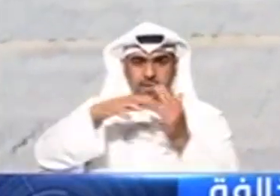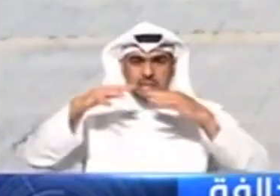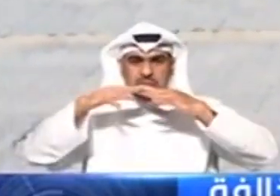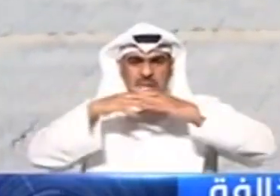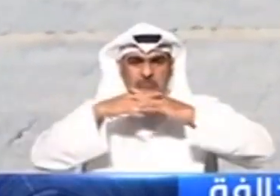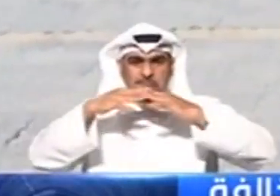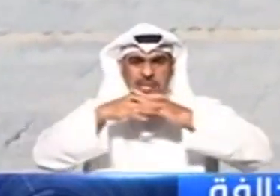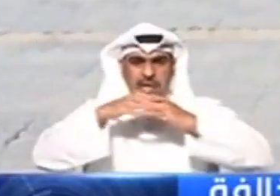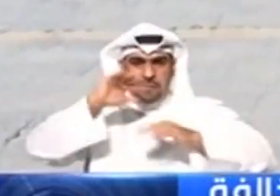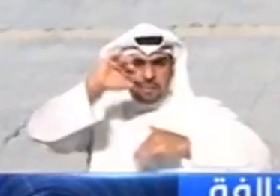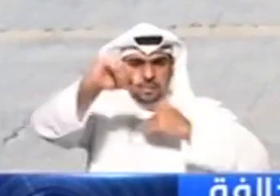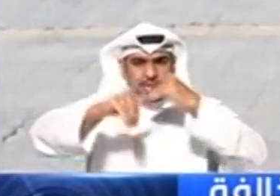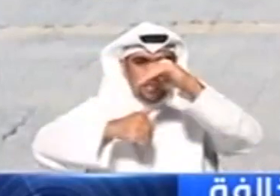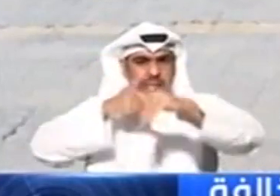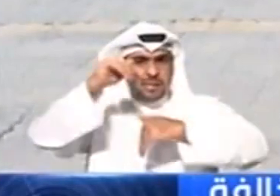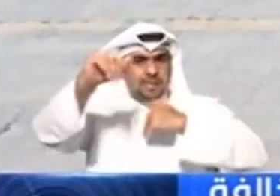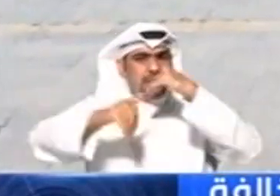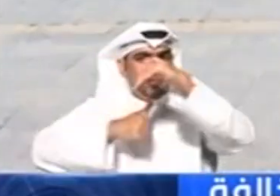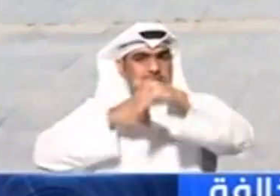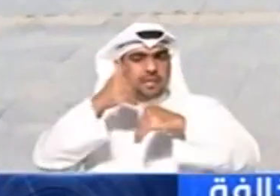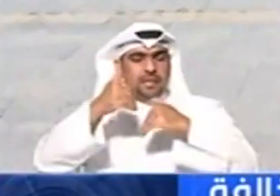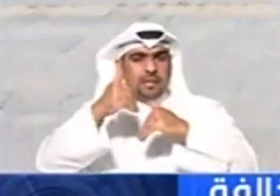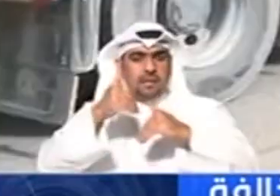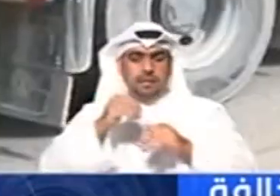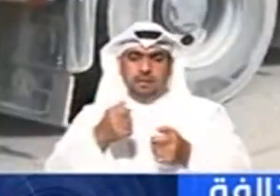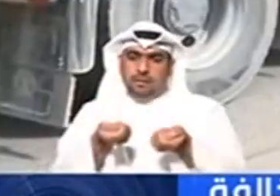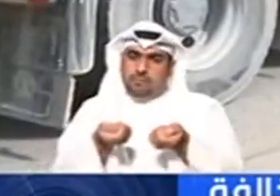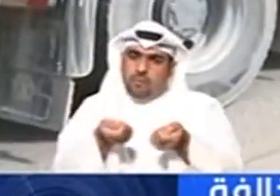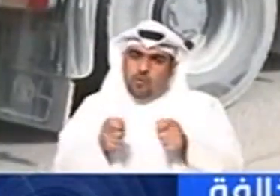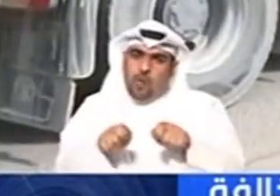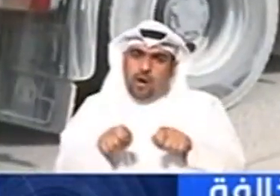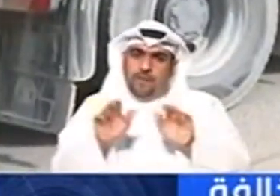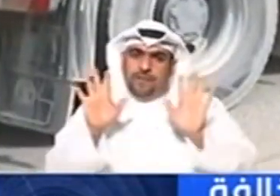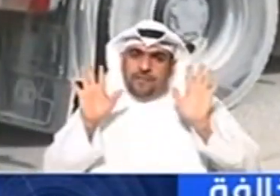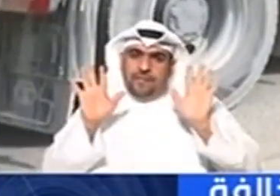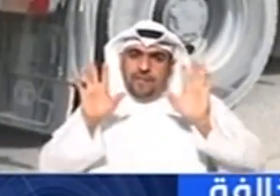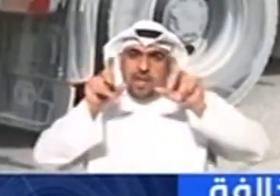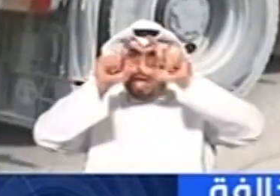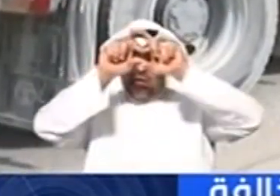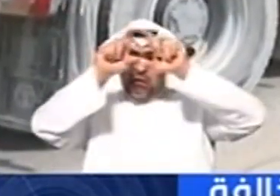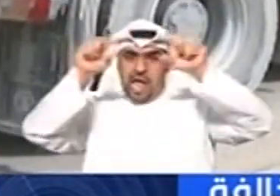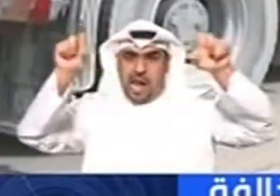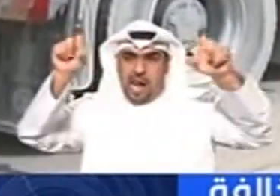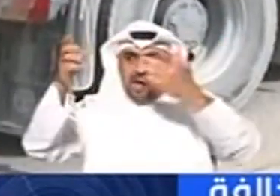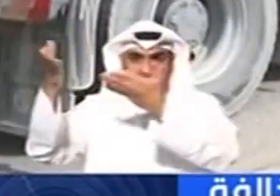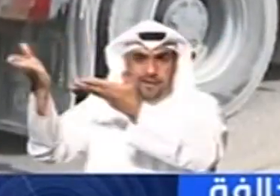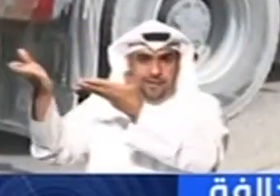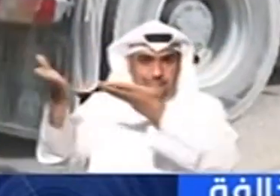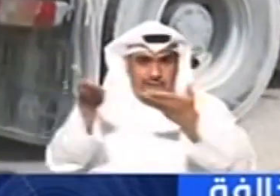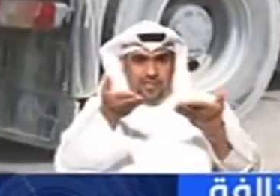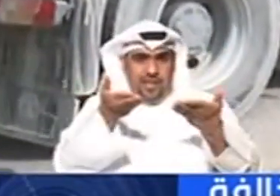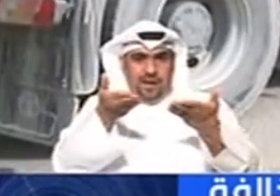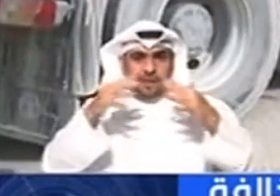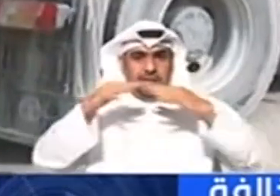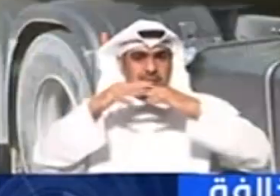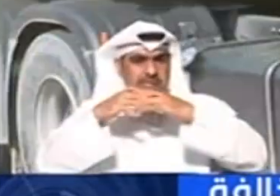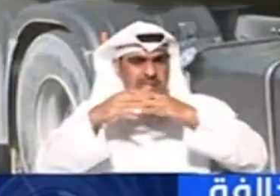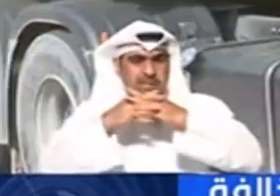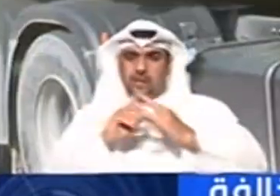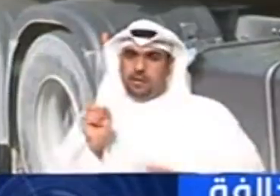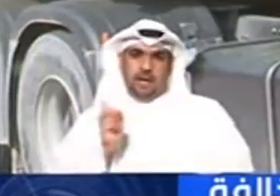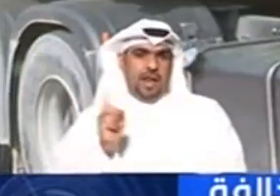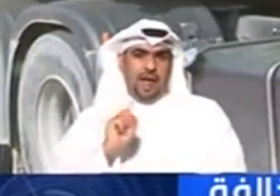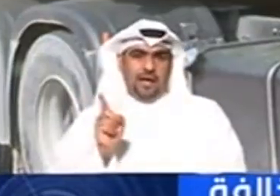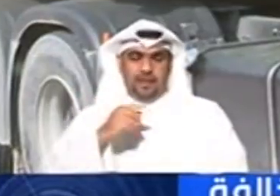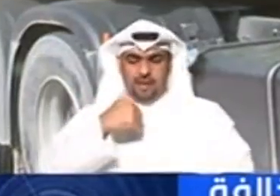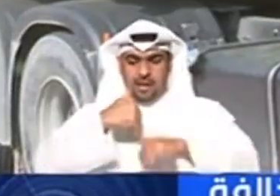الإعلان مرتبط بالمقر فلا يسمح بإقامة إعلانات الآن في الشوارع والميادين، فقط عن